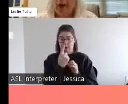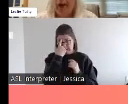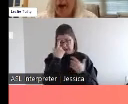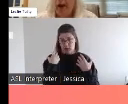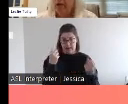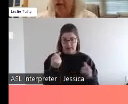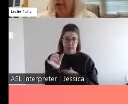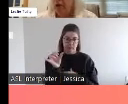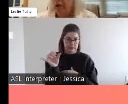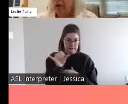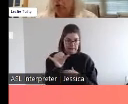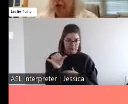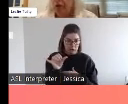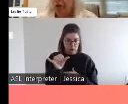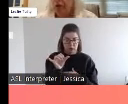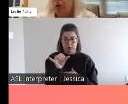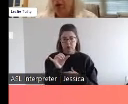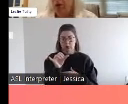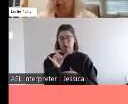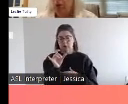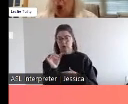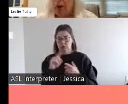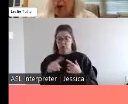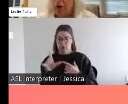portaient, quant à la santé mentale,